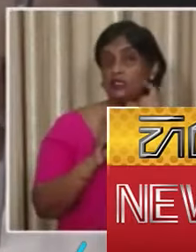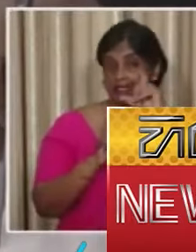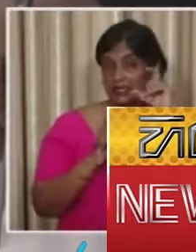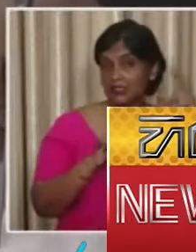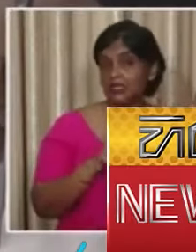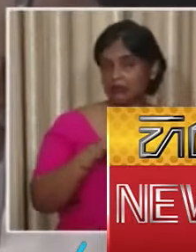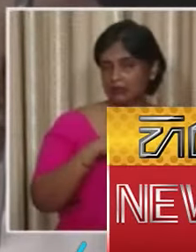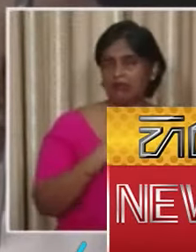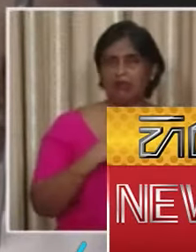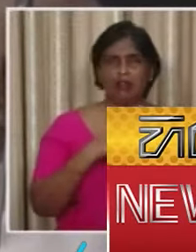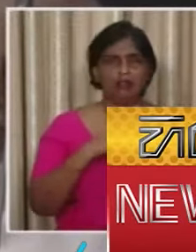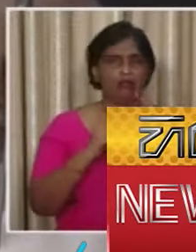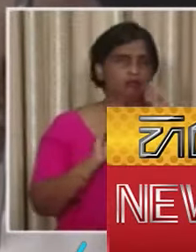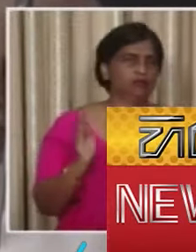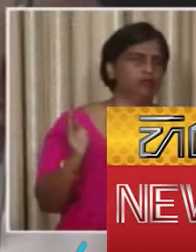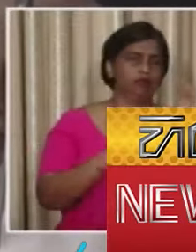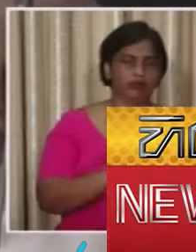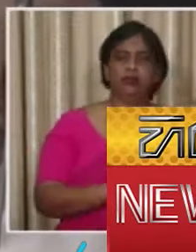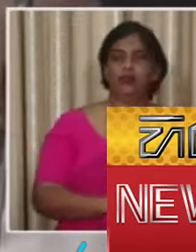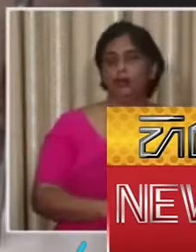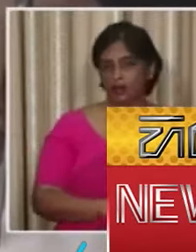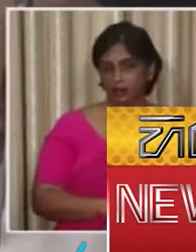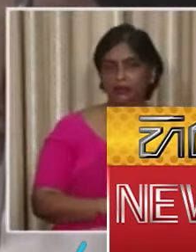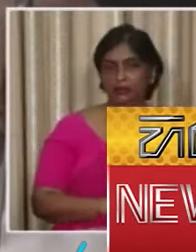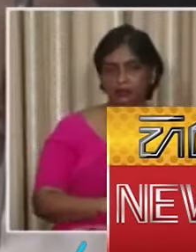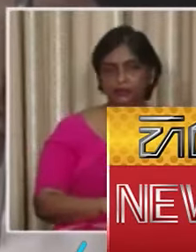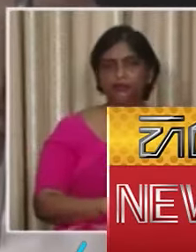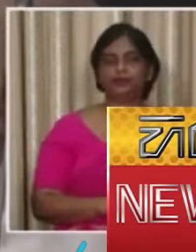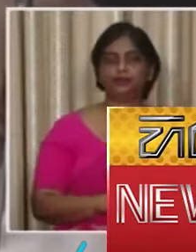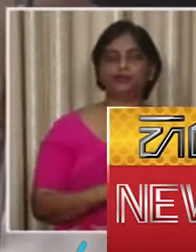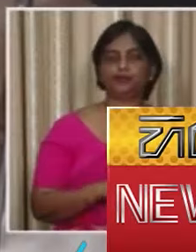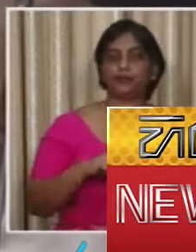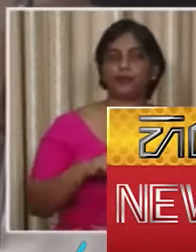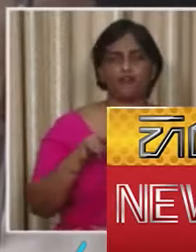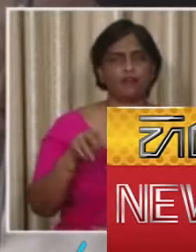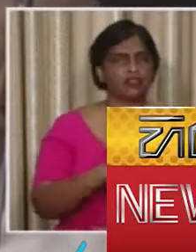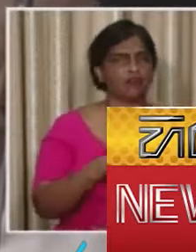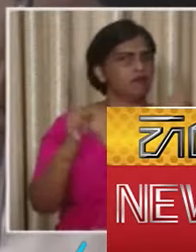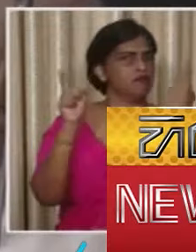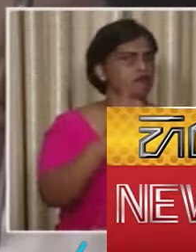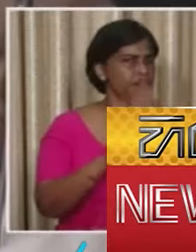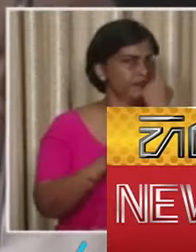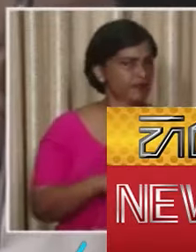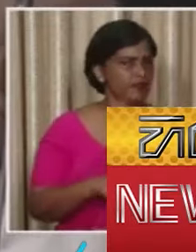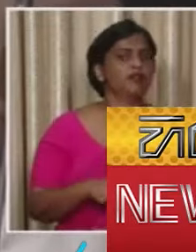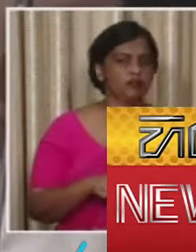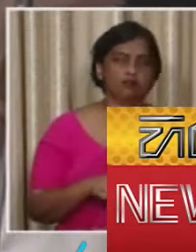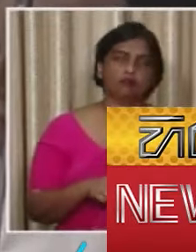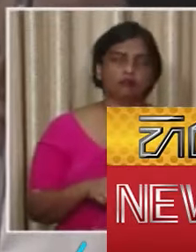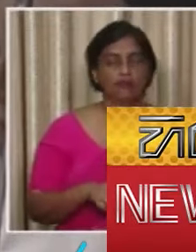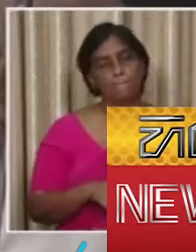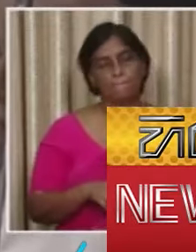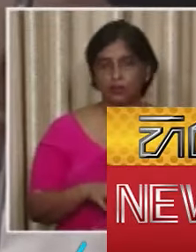කීපයක් කල් දාන්න කියලා මගෙන් ඉල්ලලා තිබුණා. ප්‍රංශයේ ආණ්ඩු මාරුවක් වෙන නිසා මම බැලුවා, මම ඒකට එකඟ